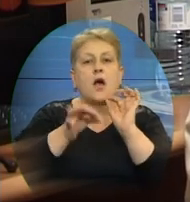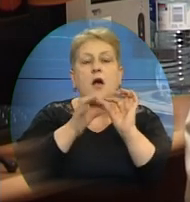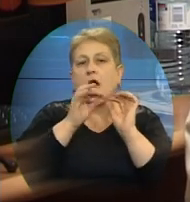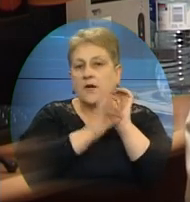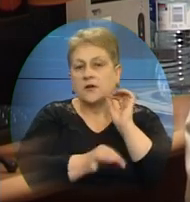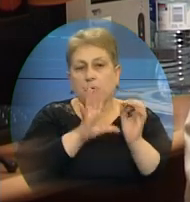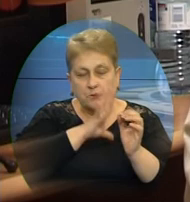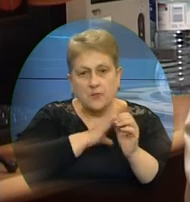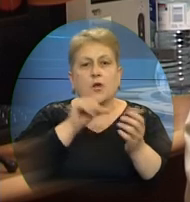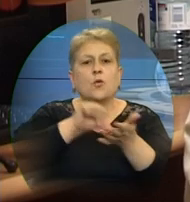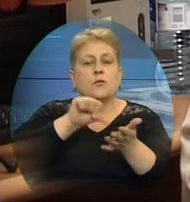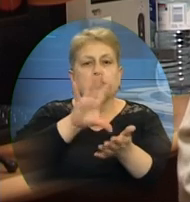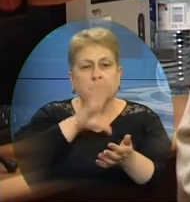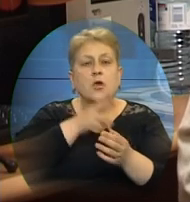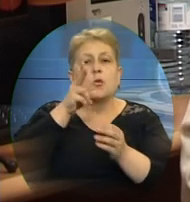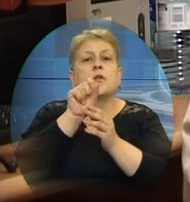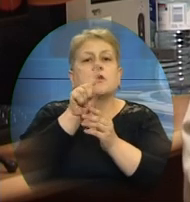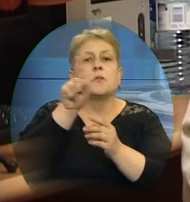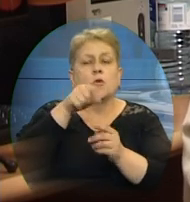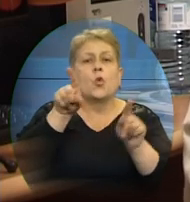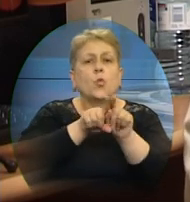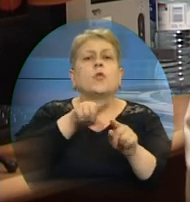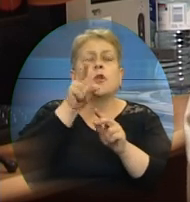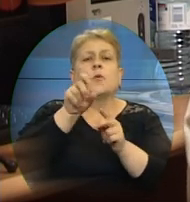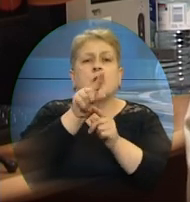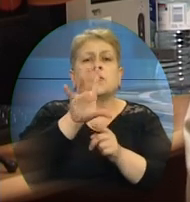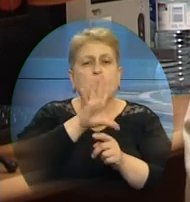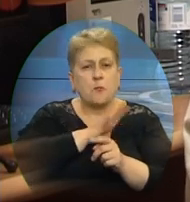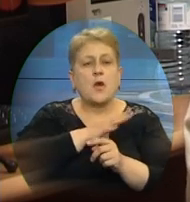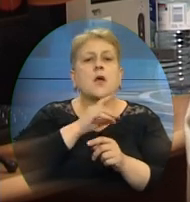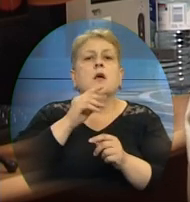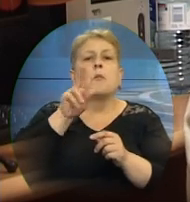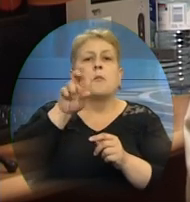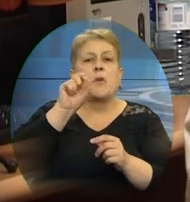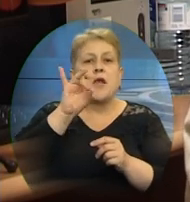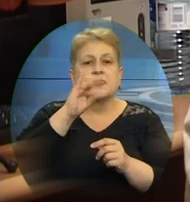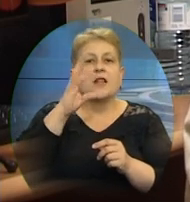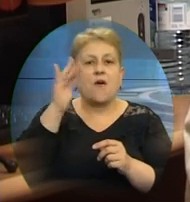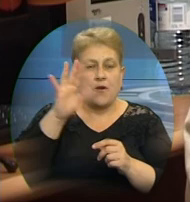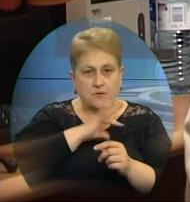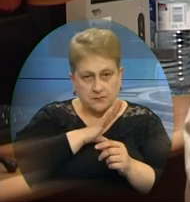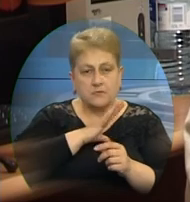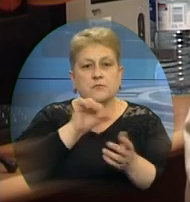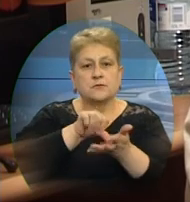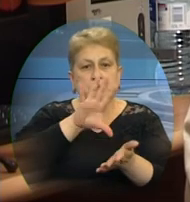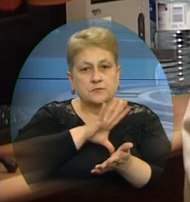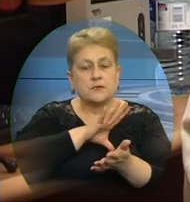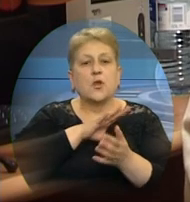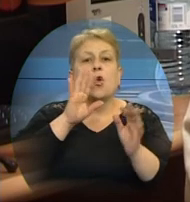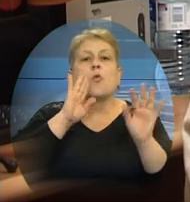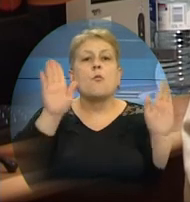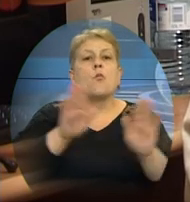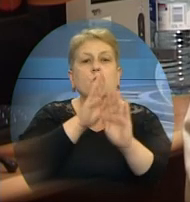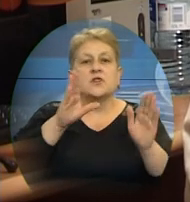շատ հետաքրքիր հյուրախաղեր 2011 թվականին եւ նույն թվականին Բրատիսլավայում մենք մասնակցեցինք